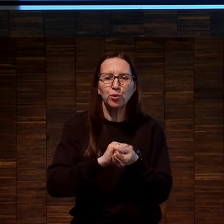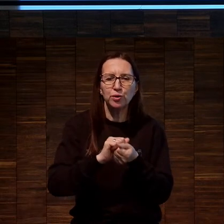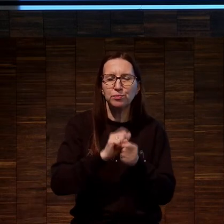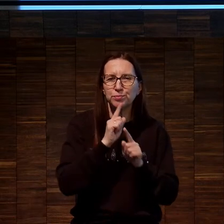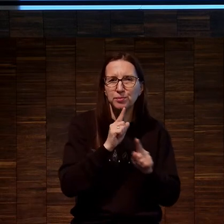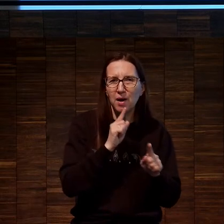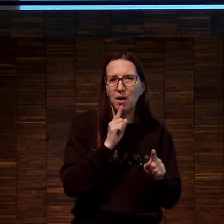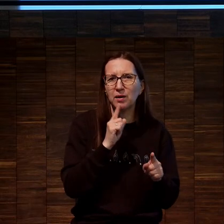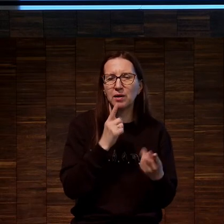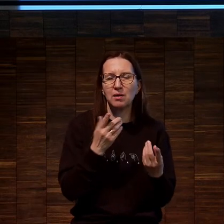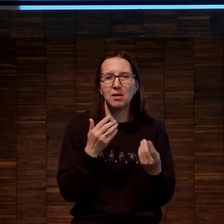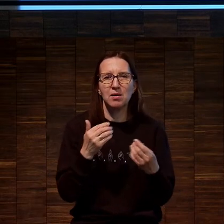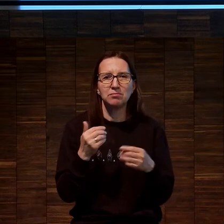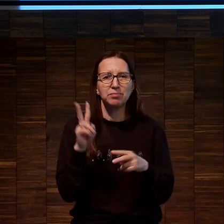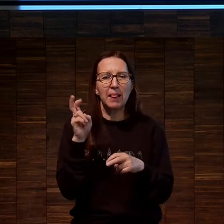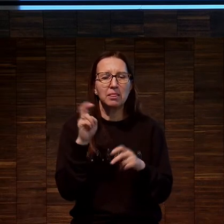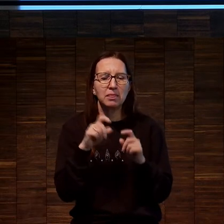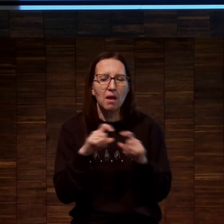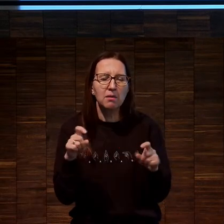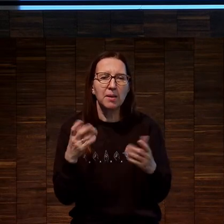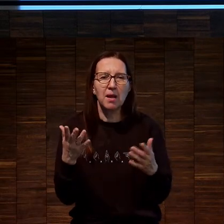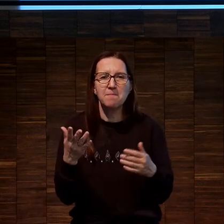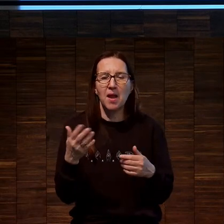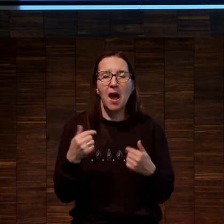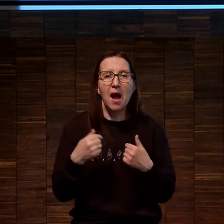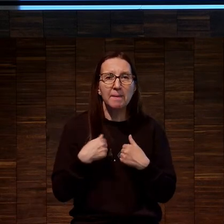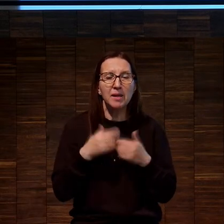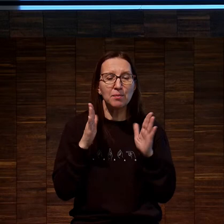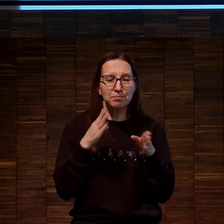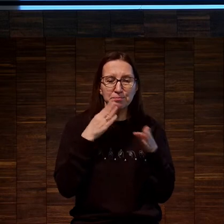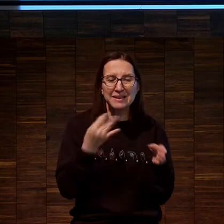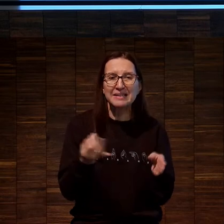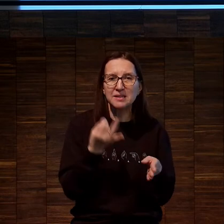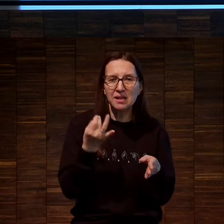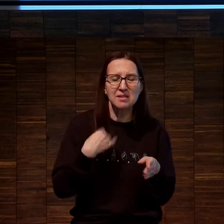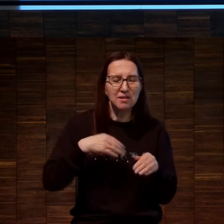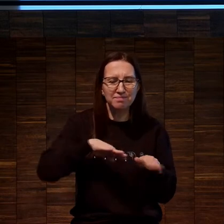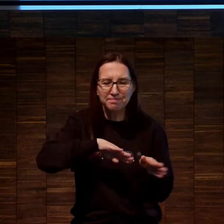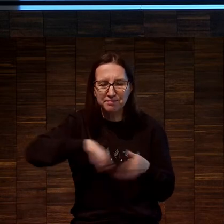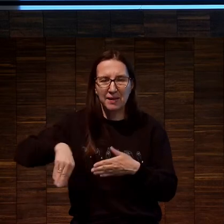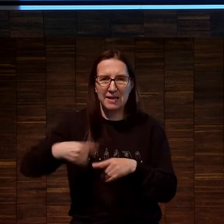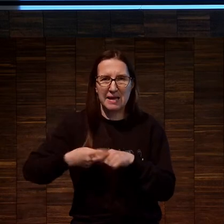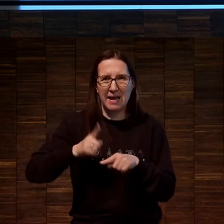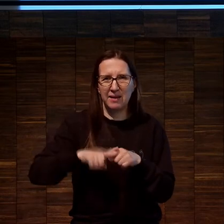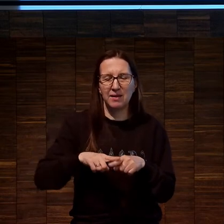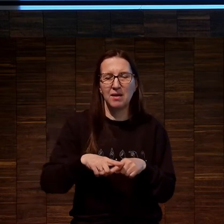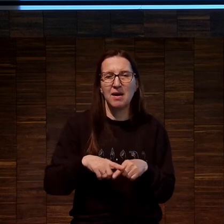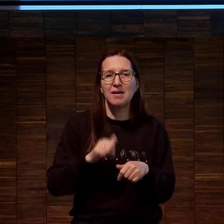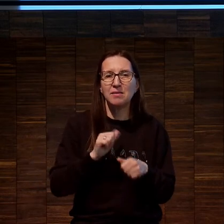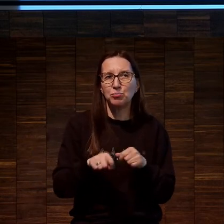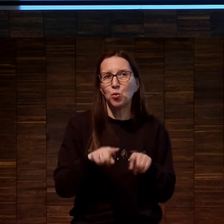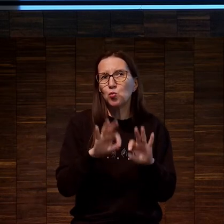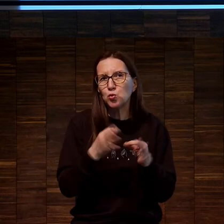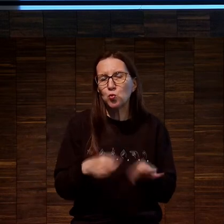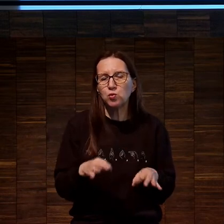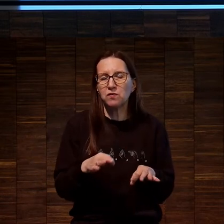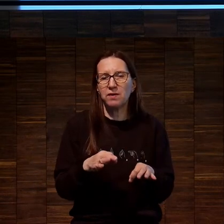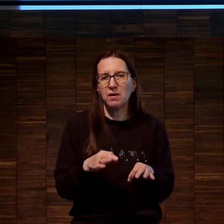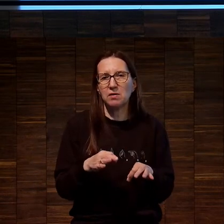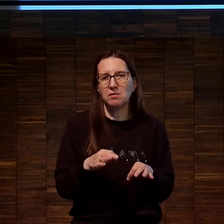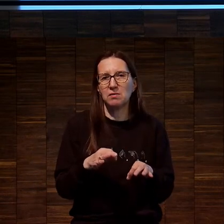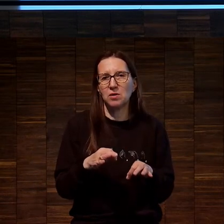этих всех модернистских терминах. А мне было интересно выйти за эти рамки, потому что, конечно, искусство — это не